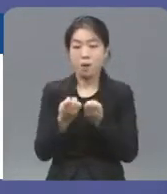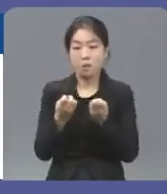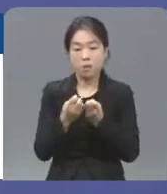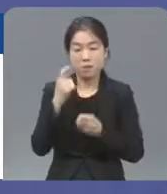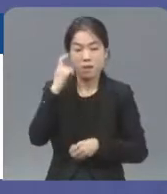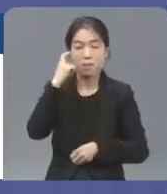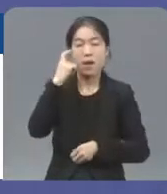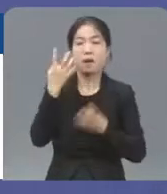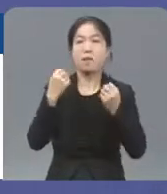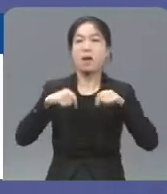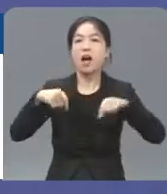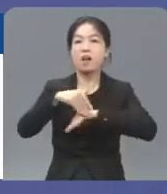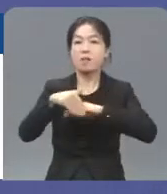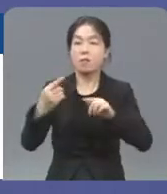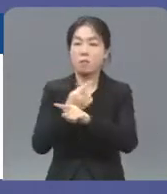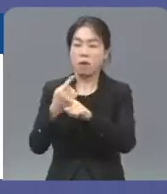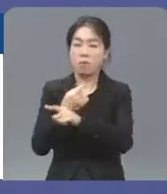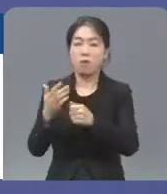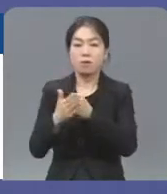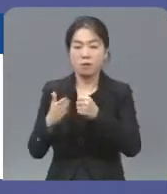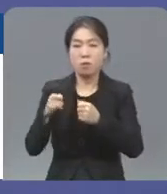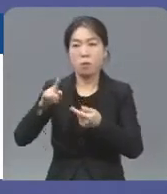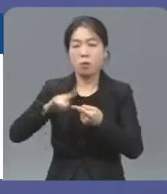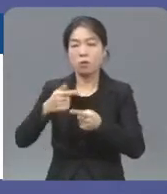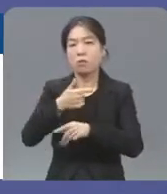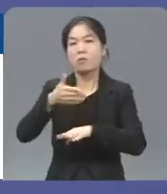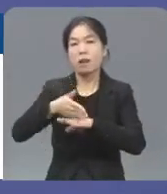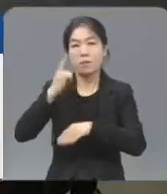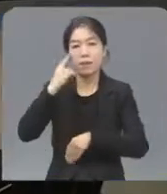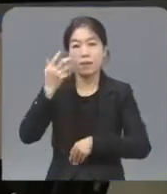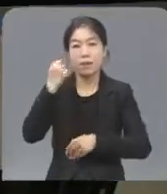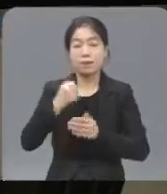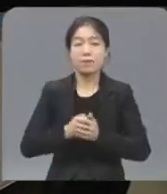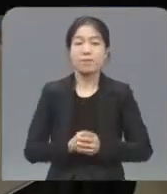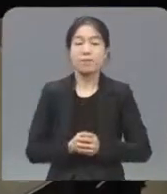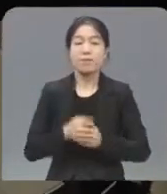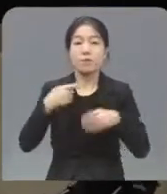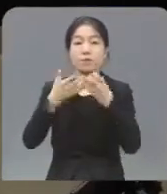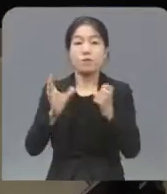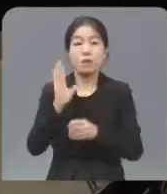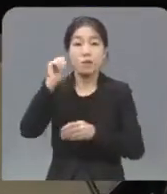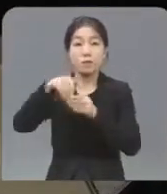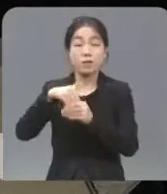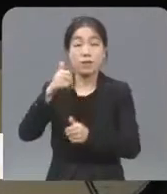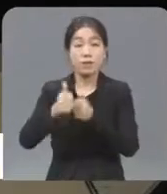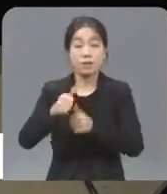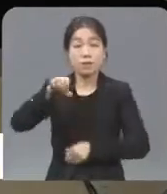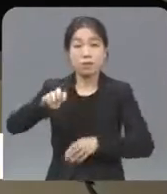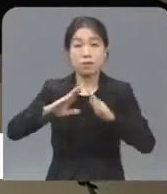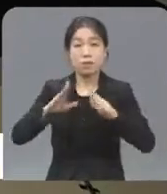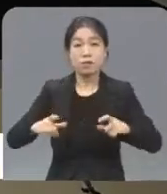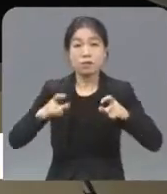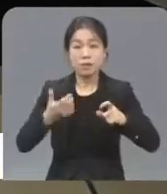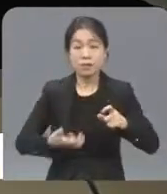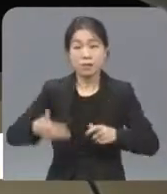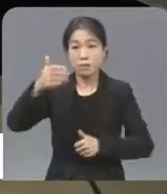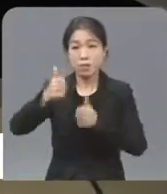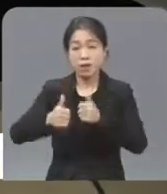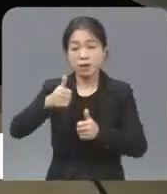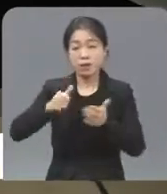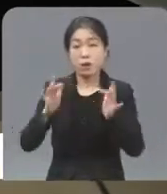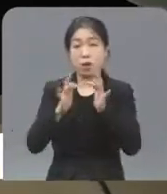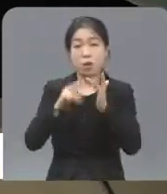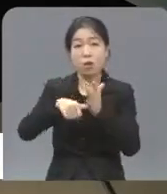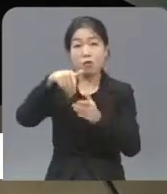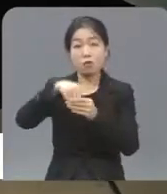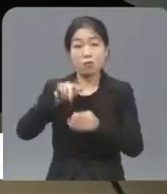정책을 업데이트 해 주셔서 그 섬에서 너무 감사하고요 민주당 대선 경선 광주전남 순애 경산 온라인 투표는